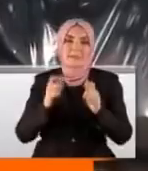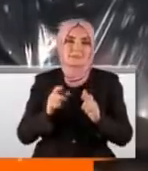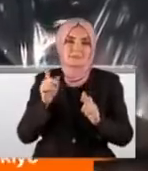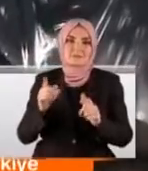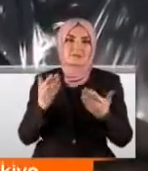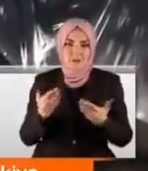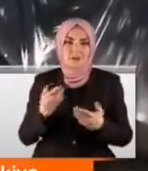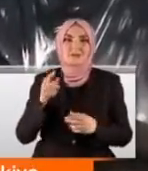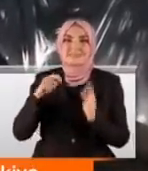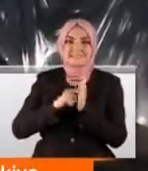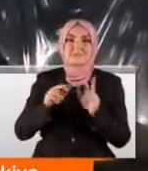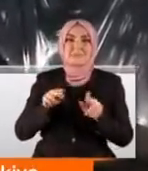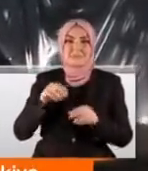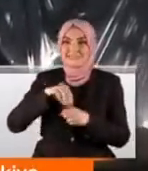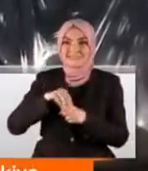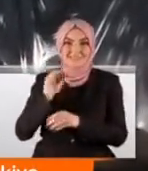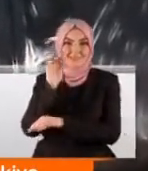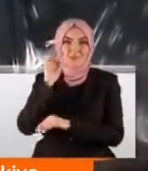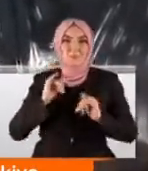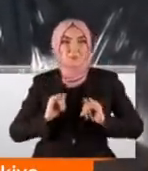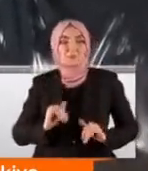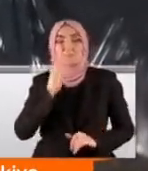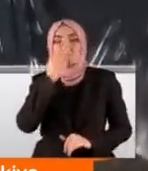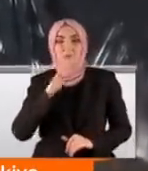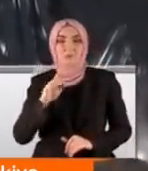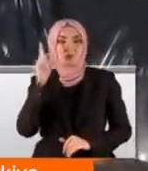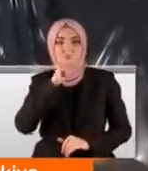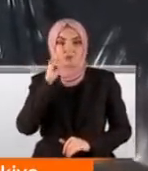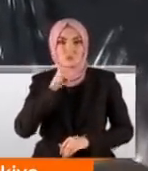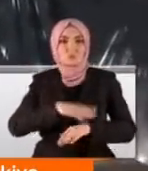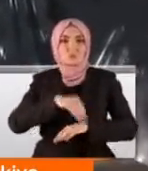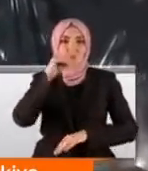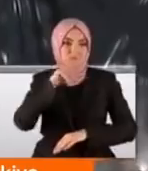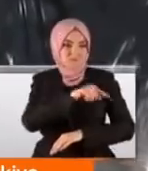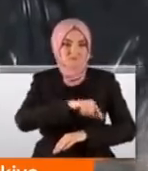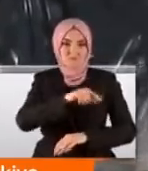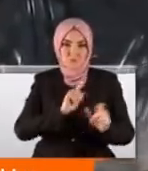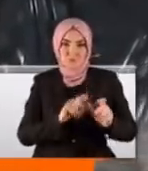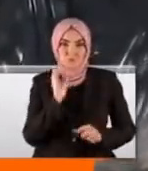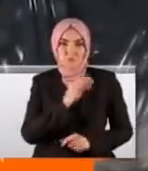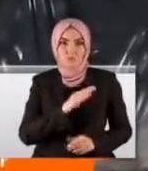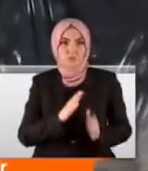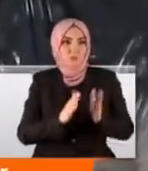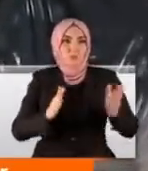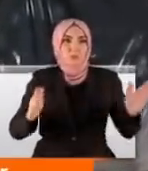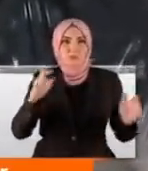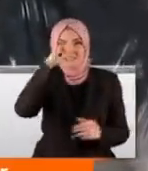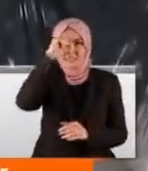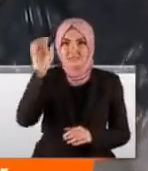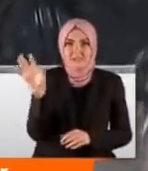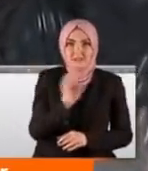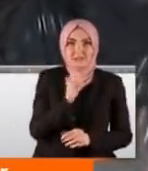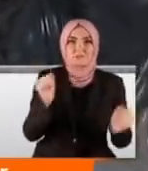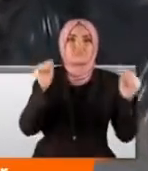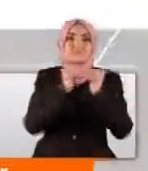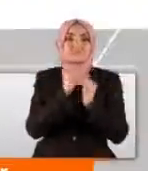Çünkü mahalledeki çöp miktarı giderek artıyor ve sıcağın da etkisiyle çevreye inanılmaz kötü bir